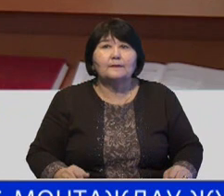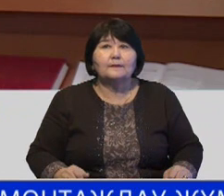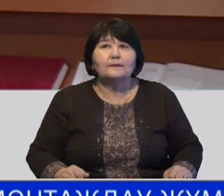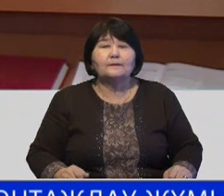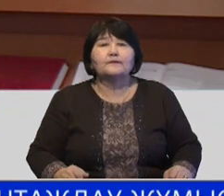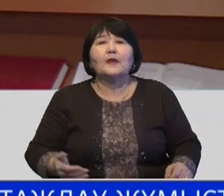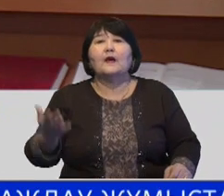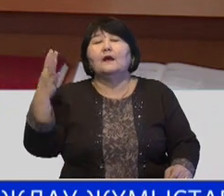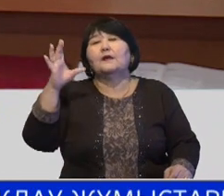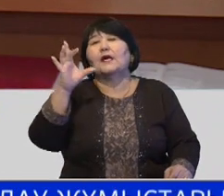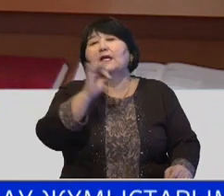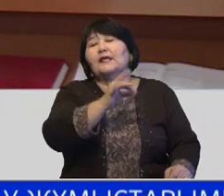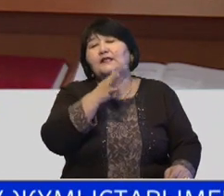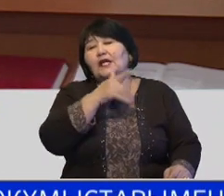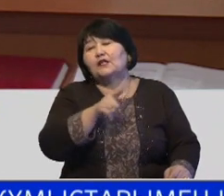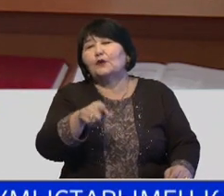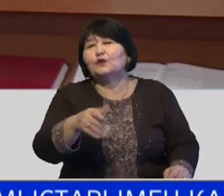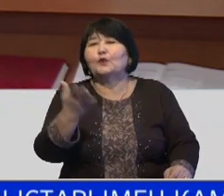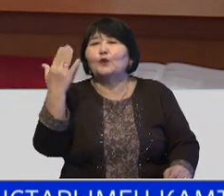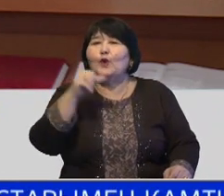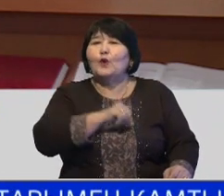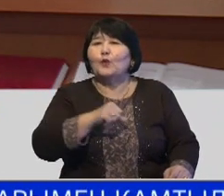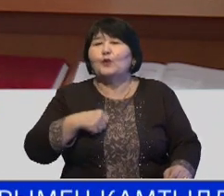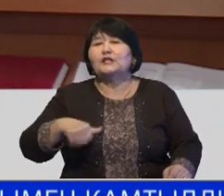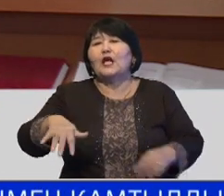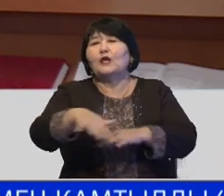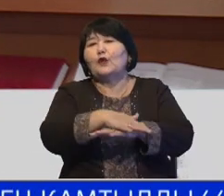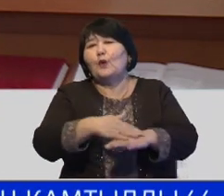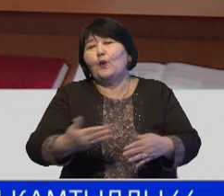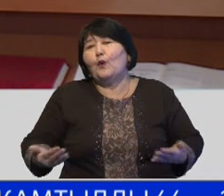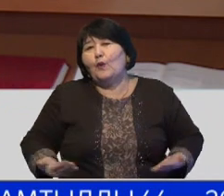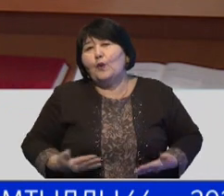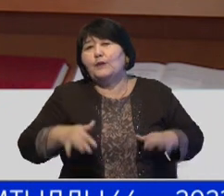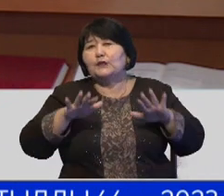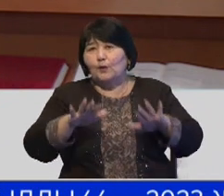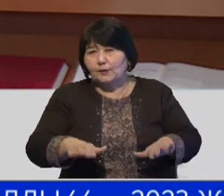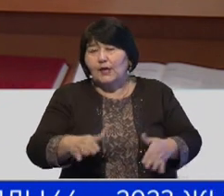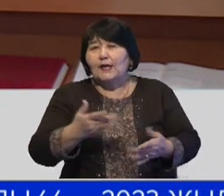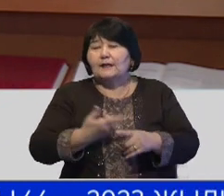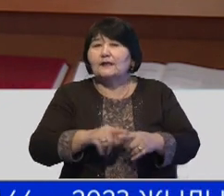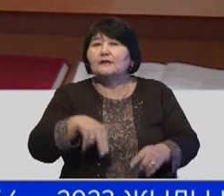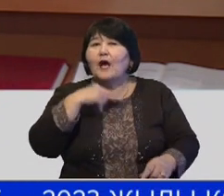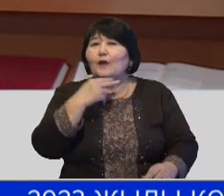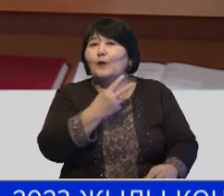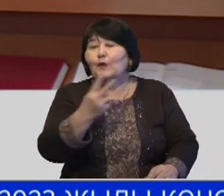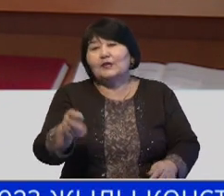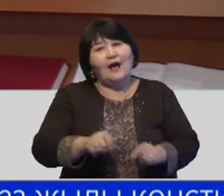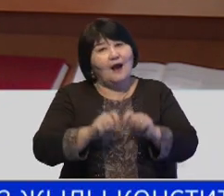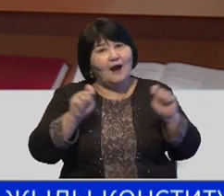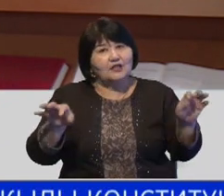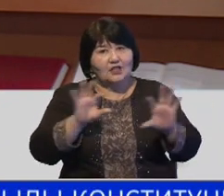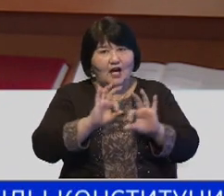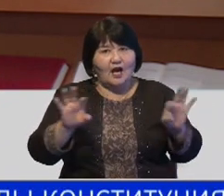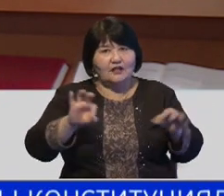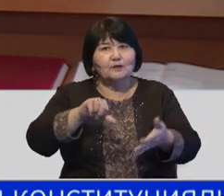Сонау кеңес дәуірінің өзінде де сол өзін қоғамға, өмір сүріп жатқан қоғамға деген көзқарасын ашық айтып